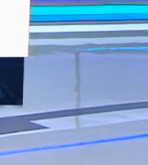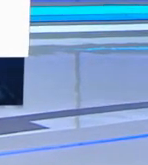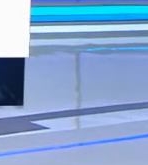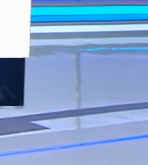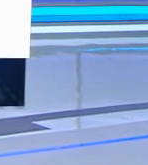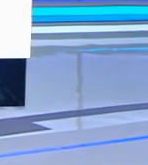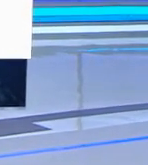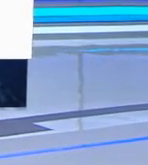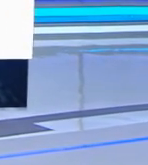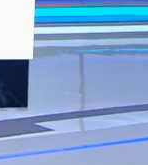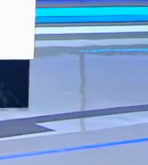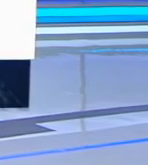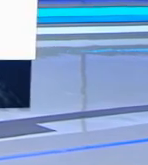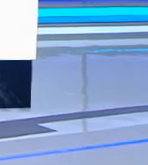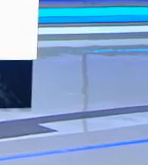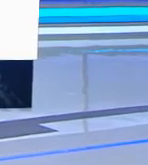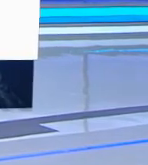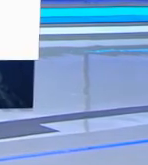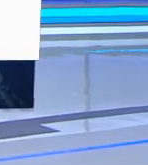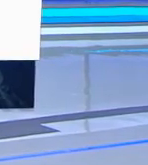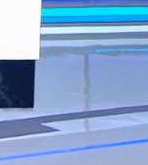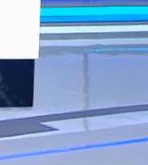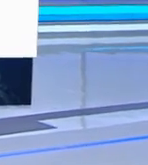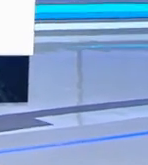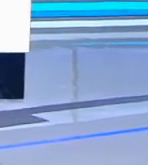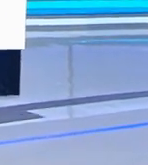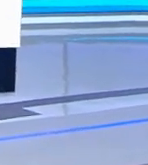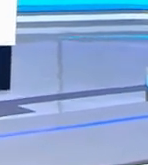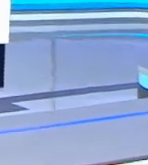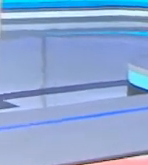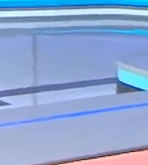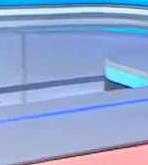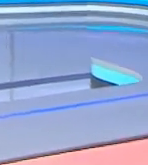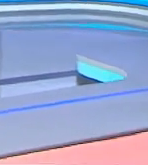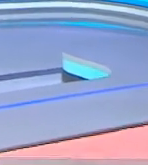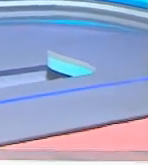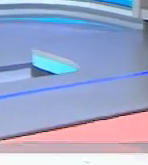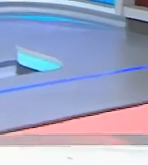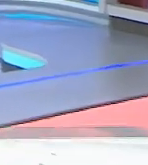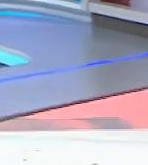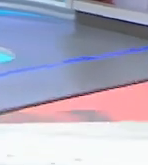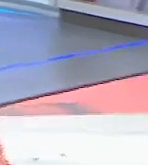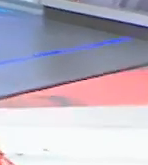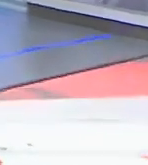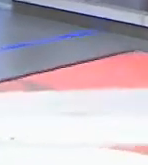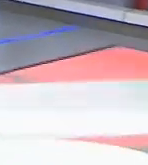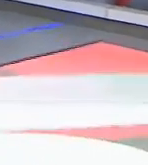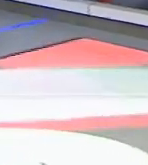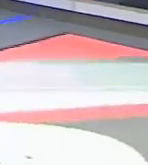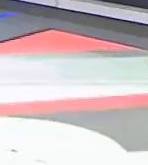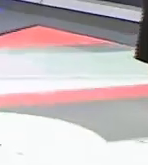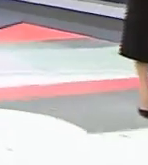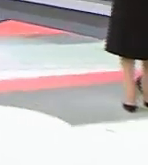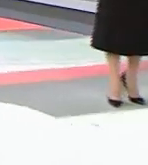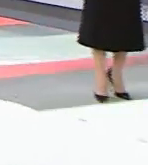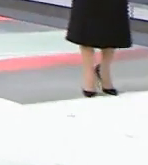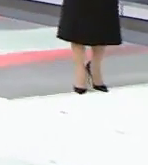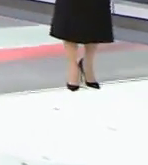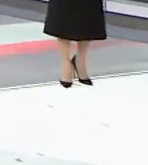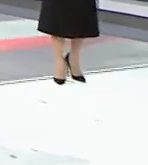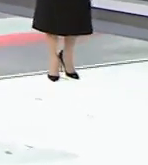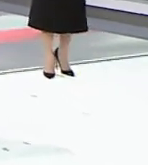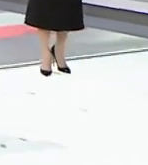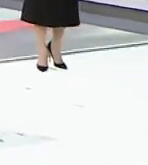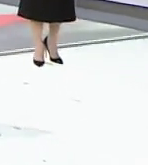58,407 ang mga aktibong kaso o yung mga hindi pa gumagaling. Batay sa DOH data drop as of June